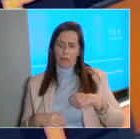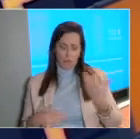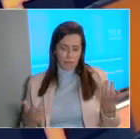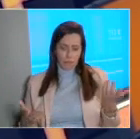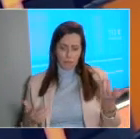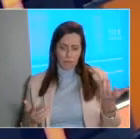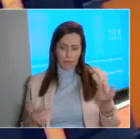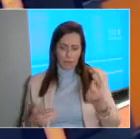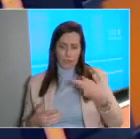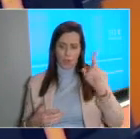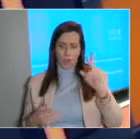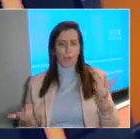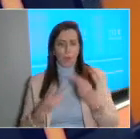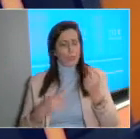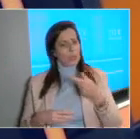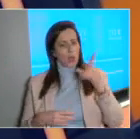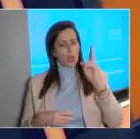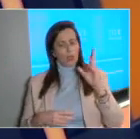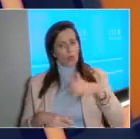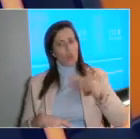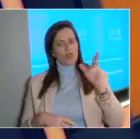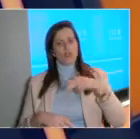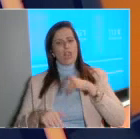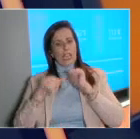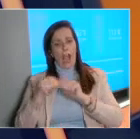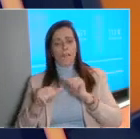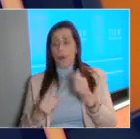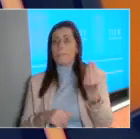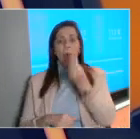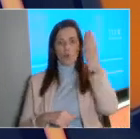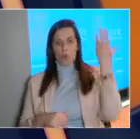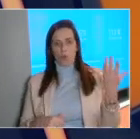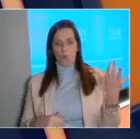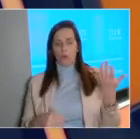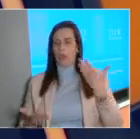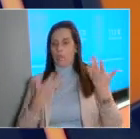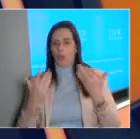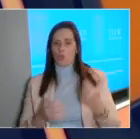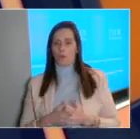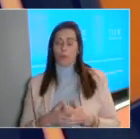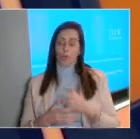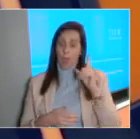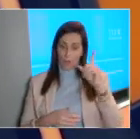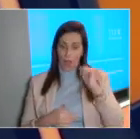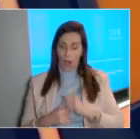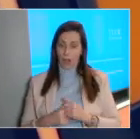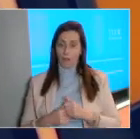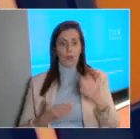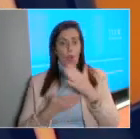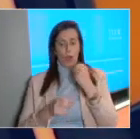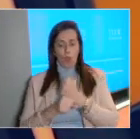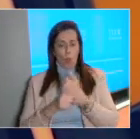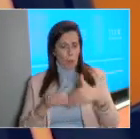להתנהל קצת יותר בקלות, קצת יותר עם תחושה שיש לי גב קטן איפשהו. לעומת זאת,